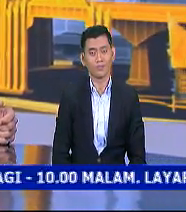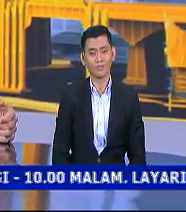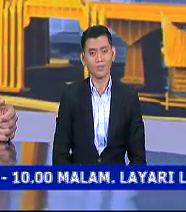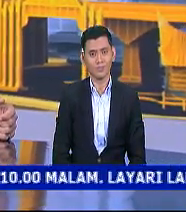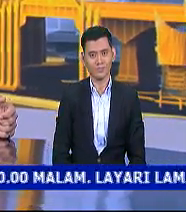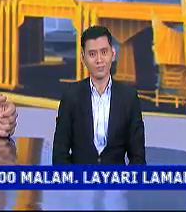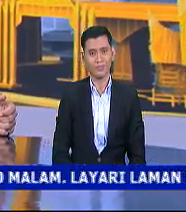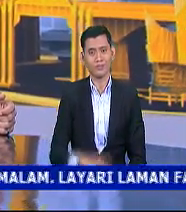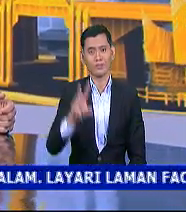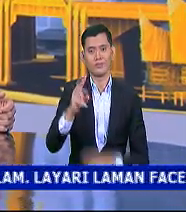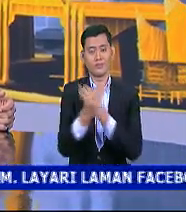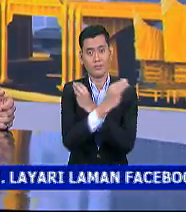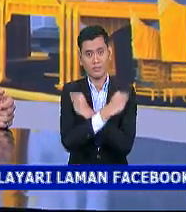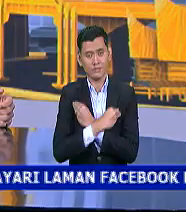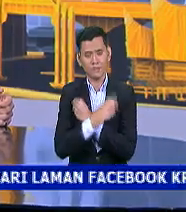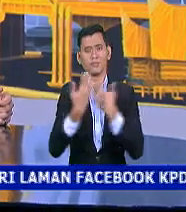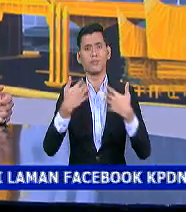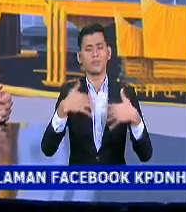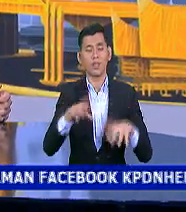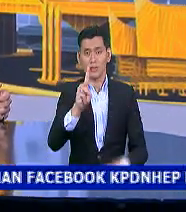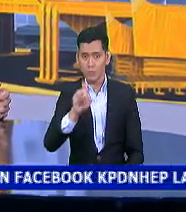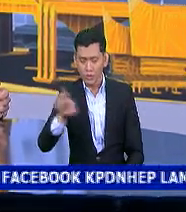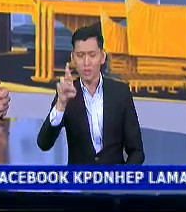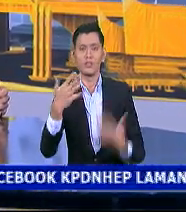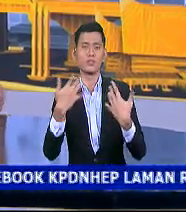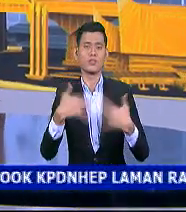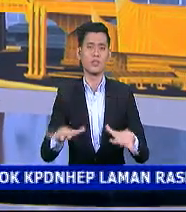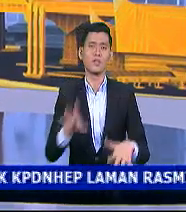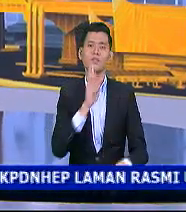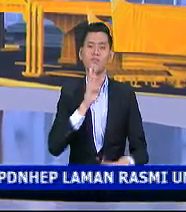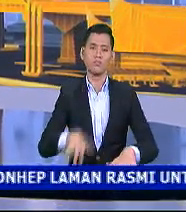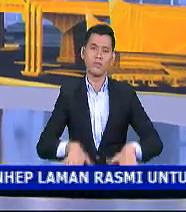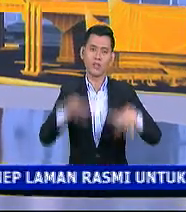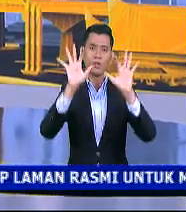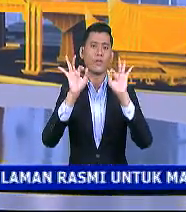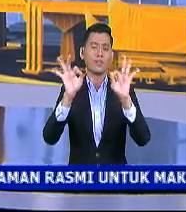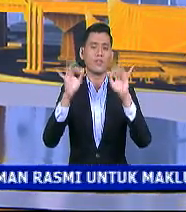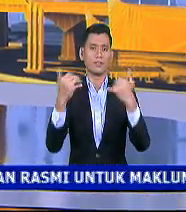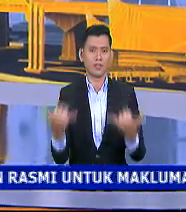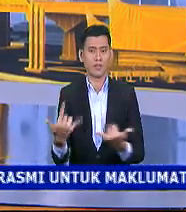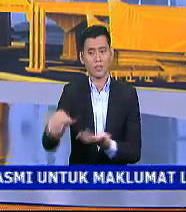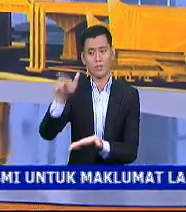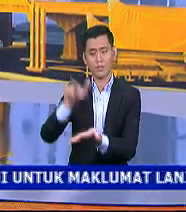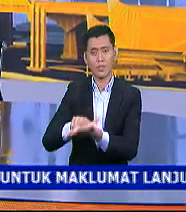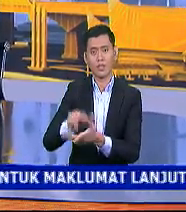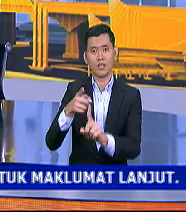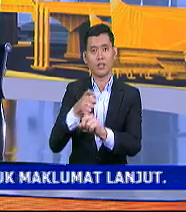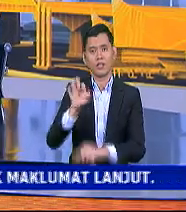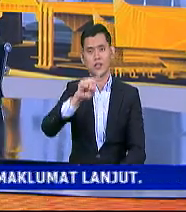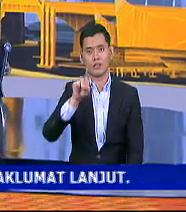Sementara itu, di Muar, banjir sudah pulih sepenuhnya. Perkembangan selanjutnya, kita bersama wartawan Nur Azizah Drahman. Silakan.